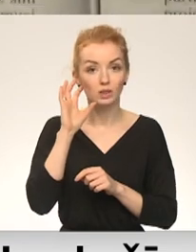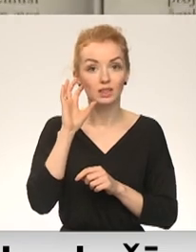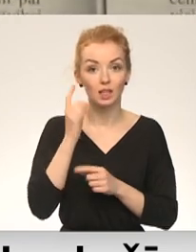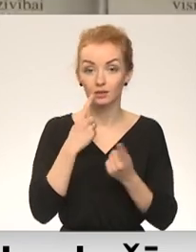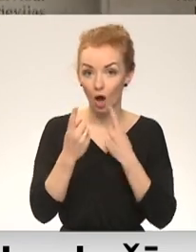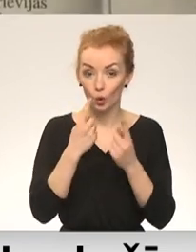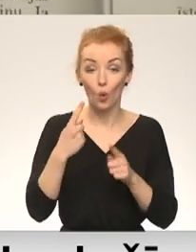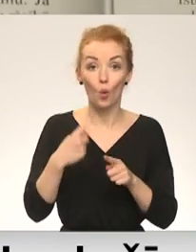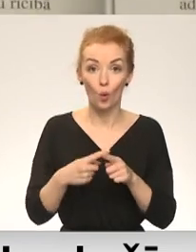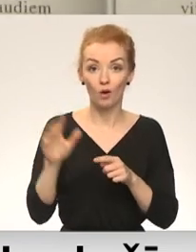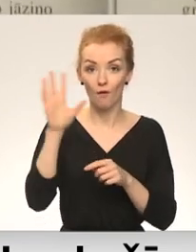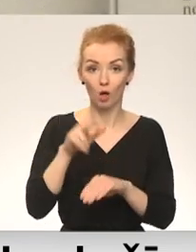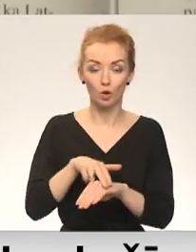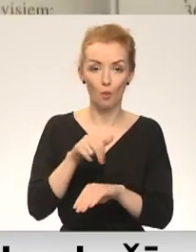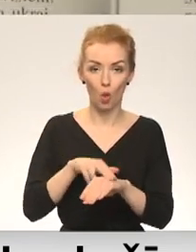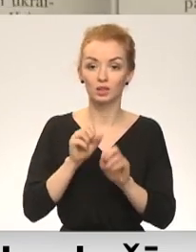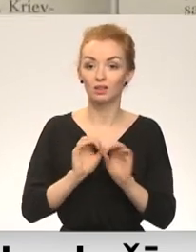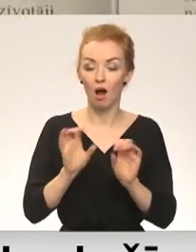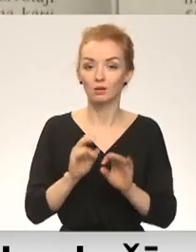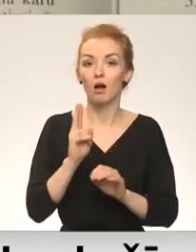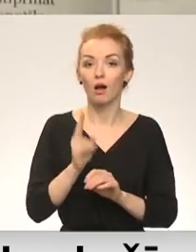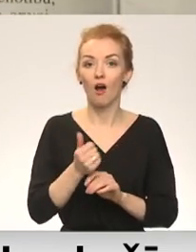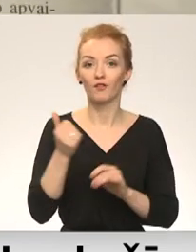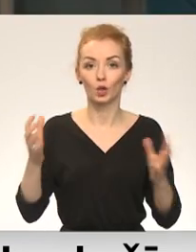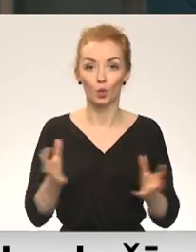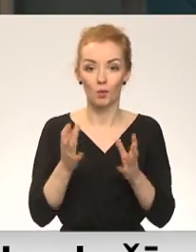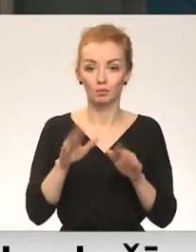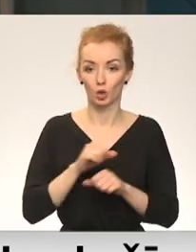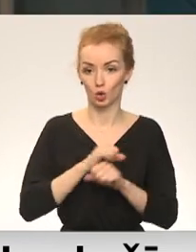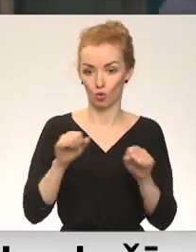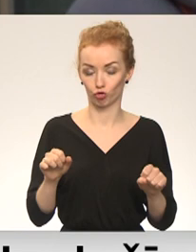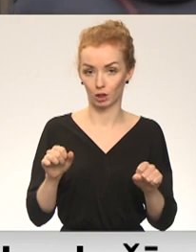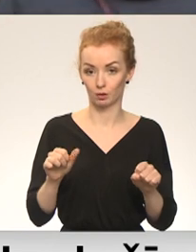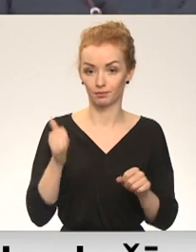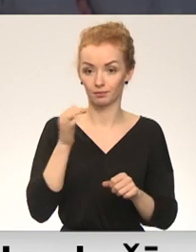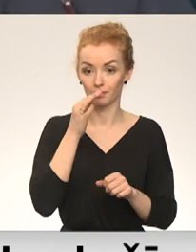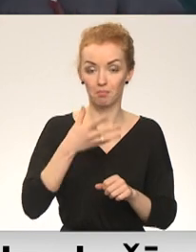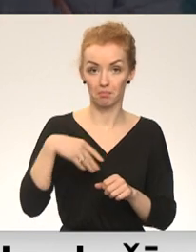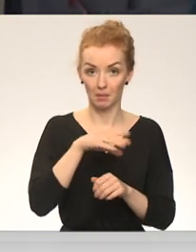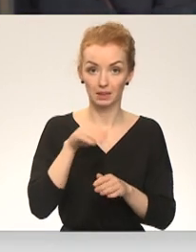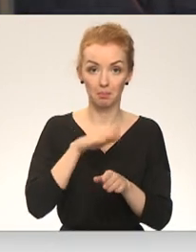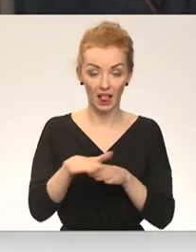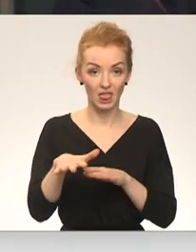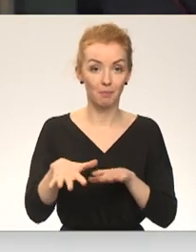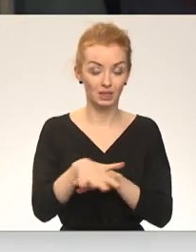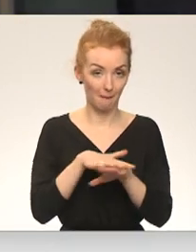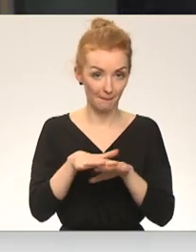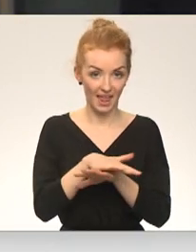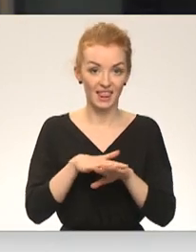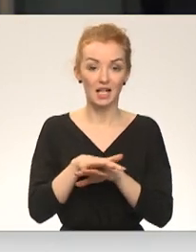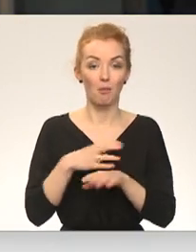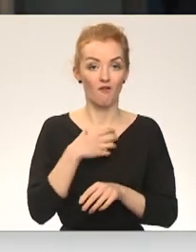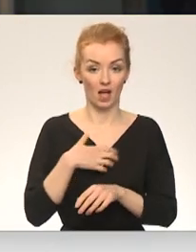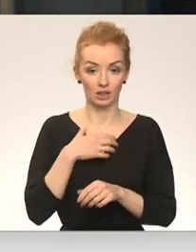un valsts policijas izklāsta par to, kā viņi rūpējas par drošību. Mēs pildām sabiedrībai